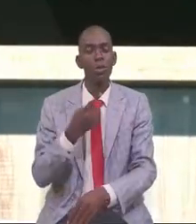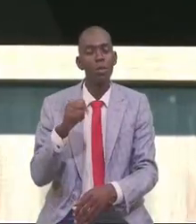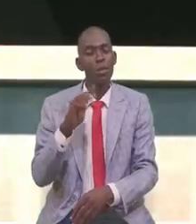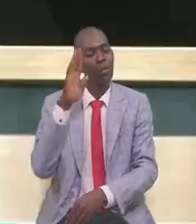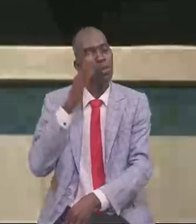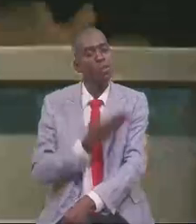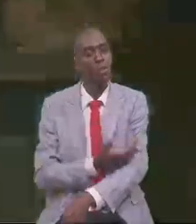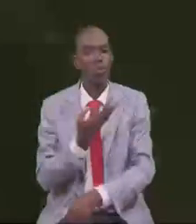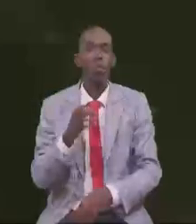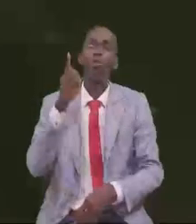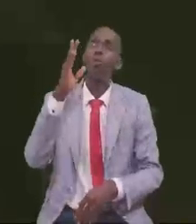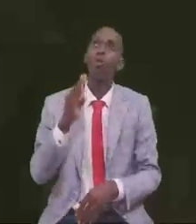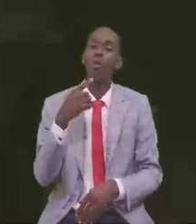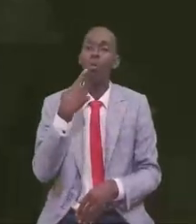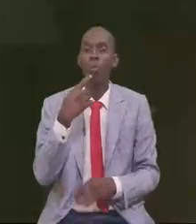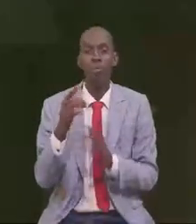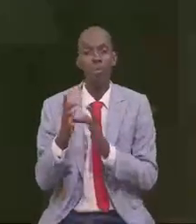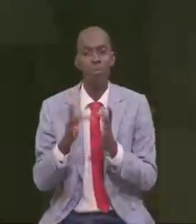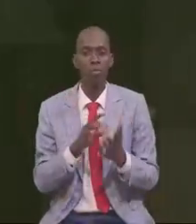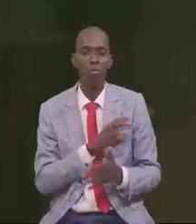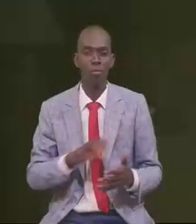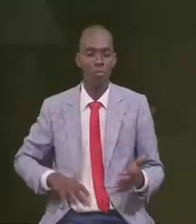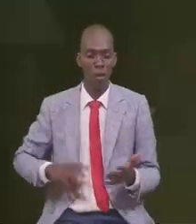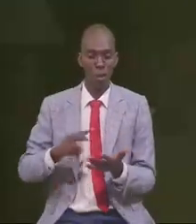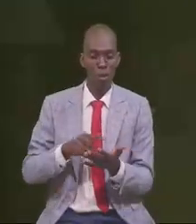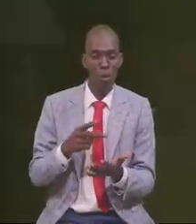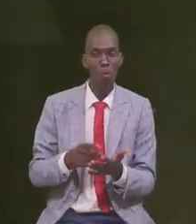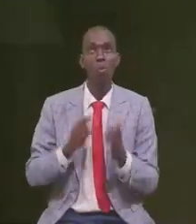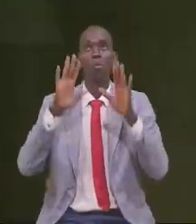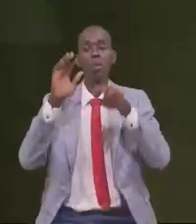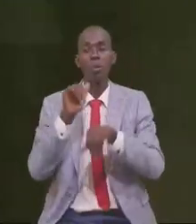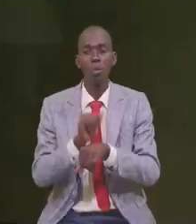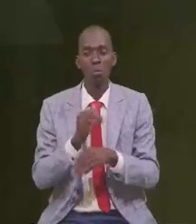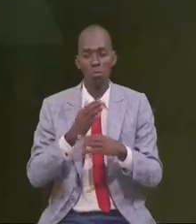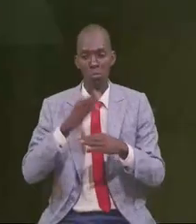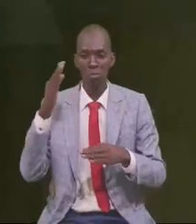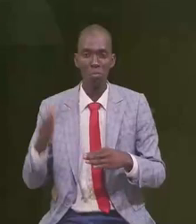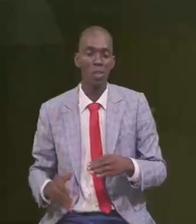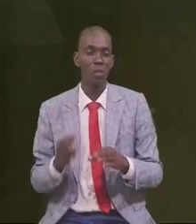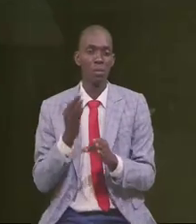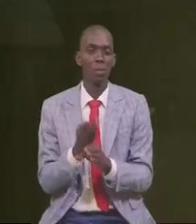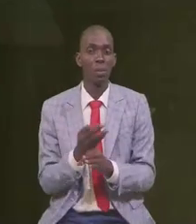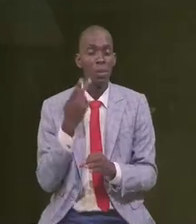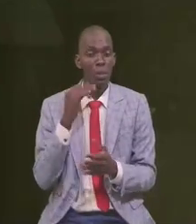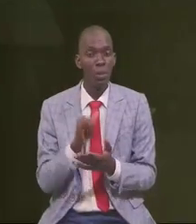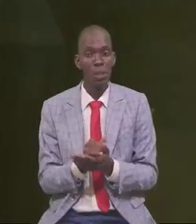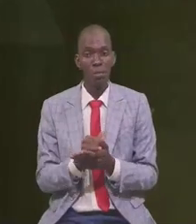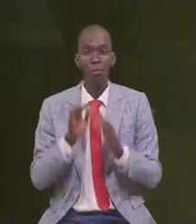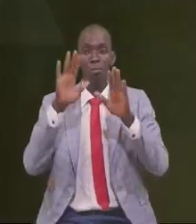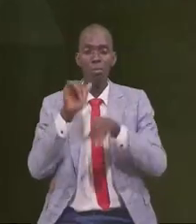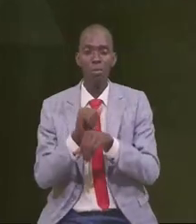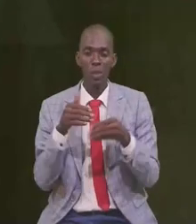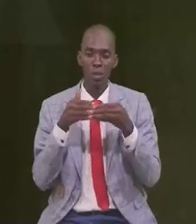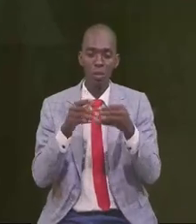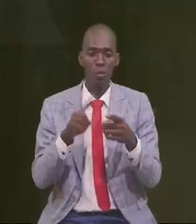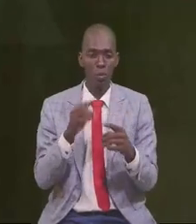Jésus-Christ. Le double miracle, la foi définie. Les miracles sont liés à la foi en Christ. La